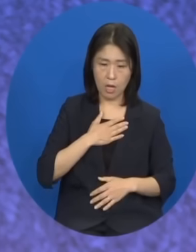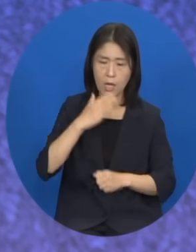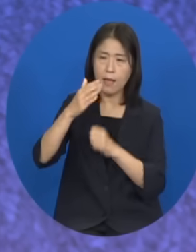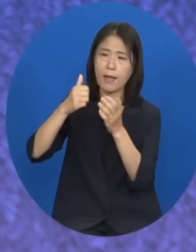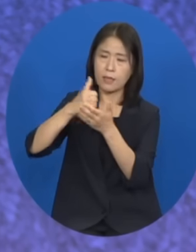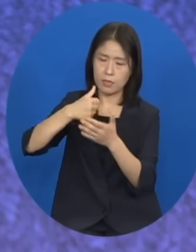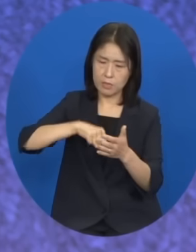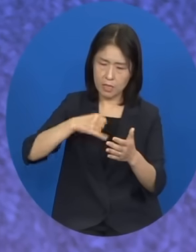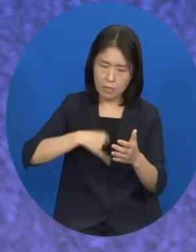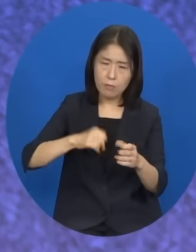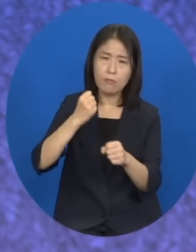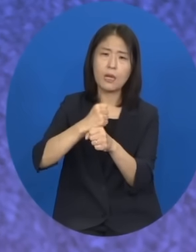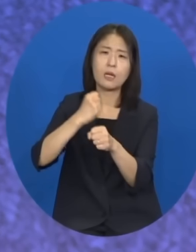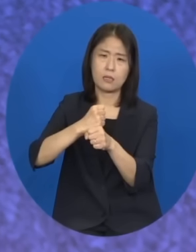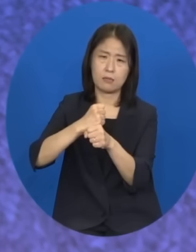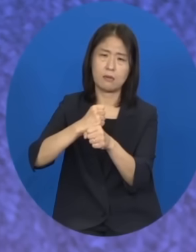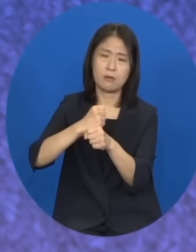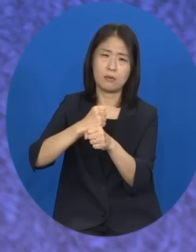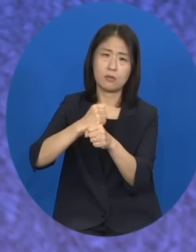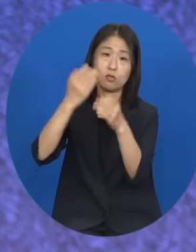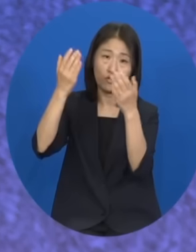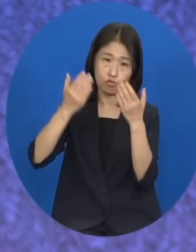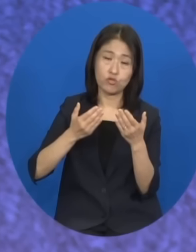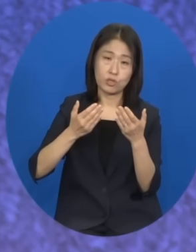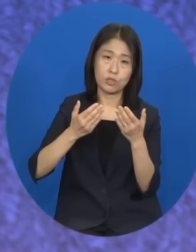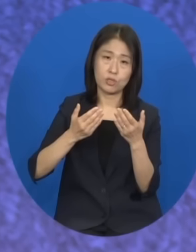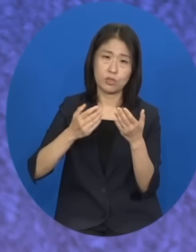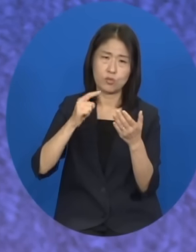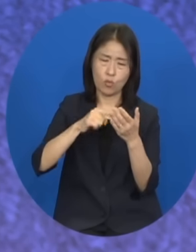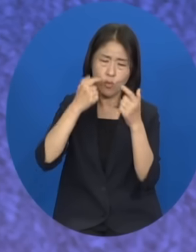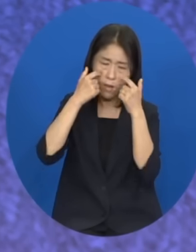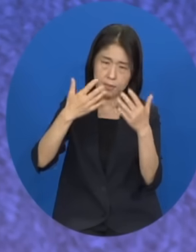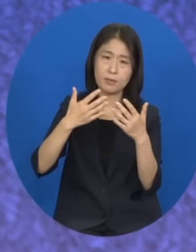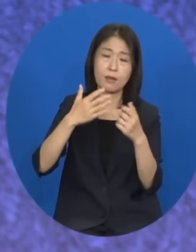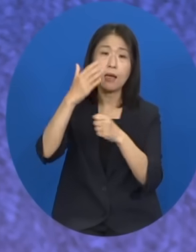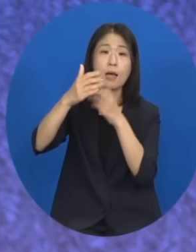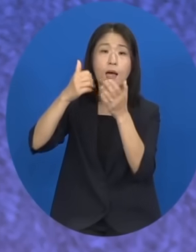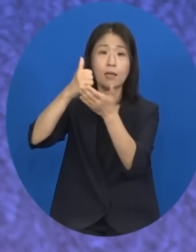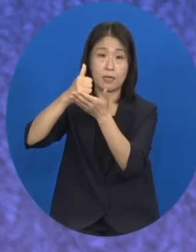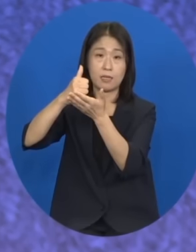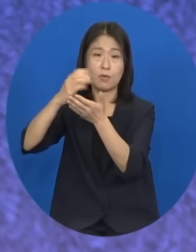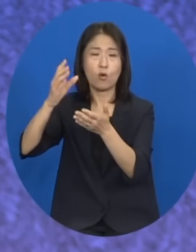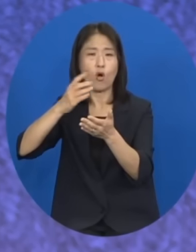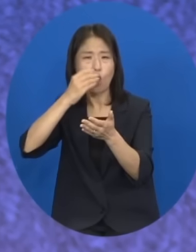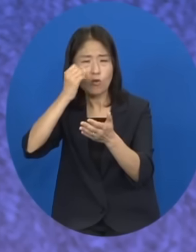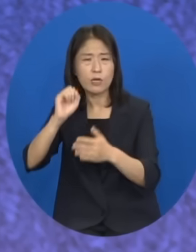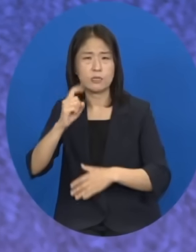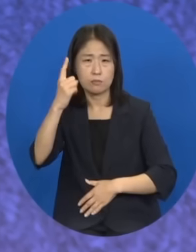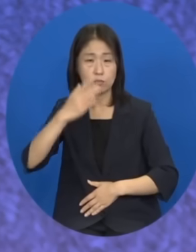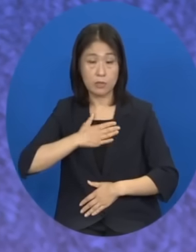분명해요. 하나님이 거룩하시니 하나님이 나도 거룩하다고 보시는 거죠.